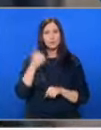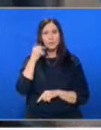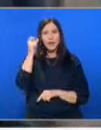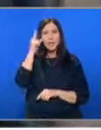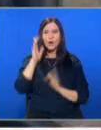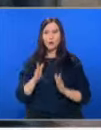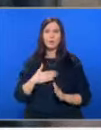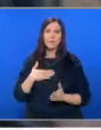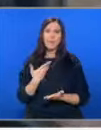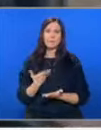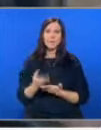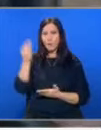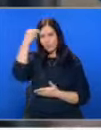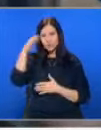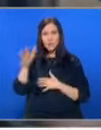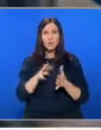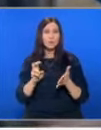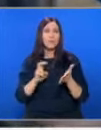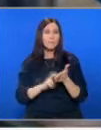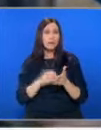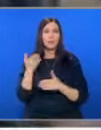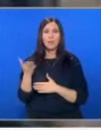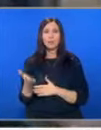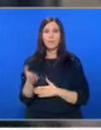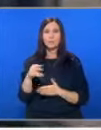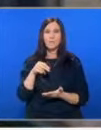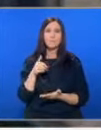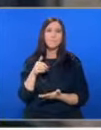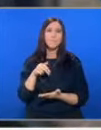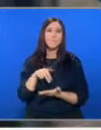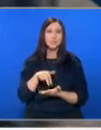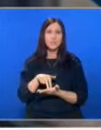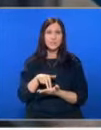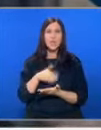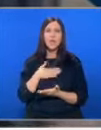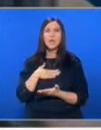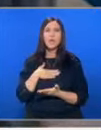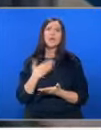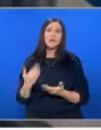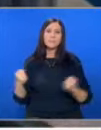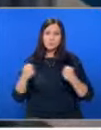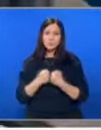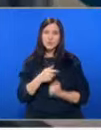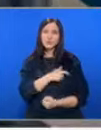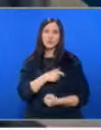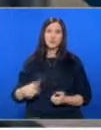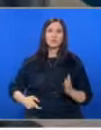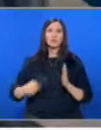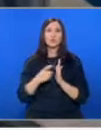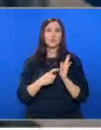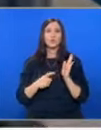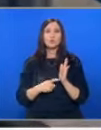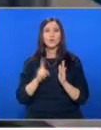да има представител от Българска народна банка на тази позиция. Има колизия с националното законодателство, която